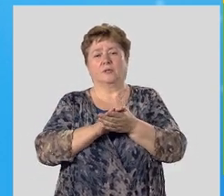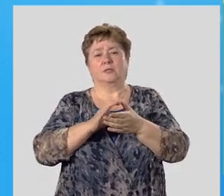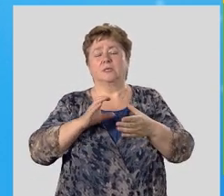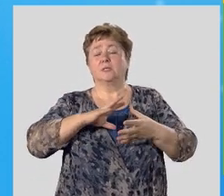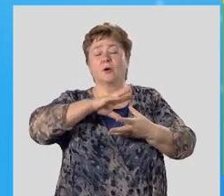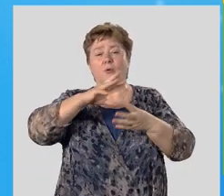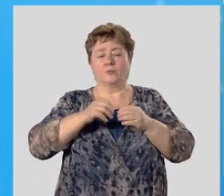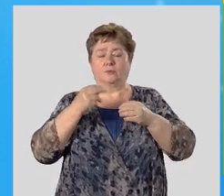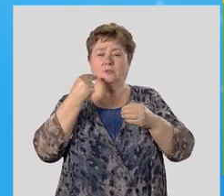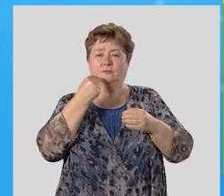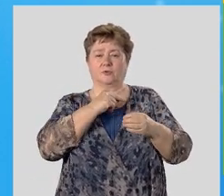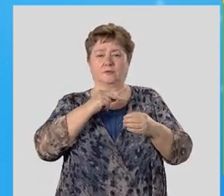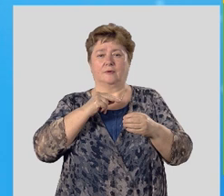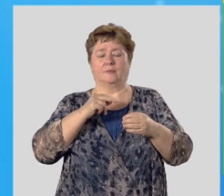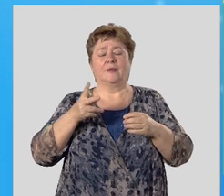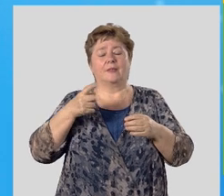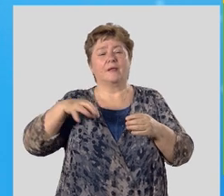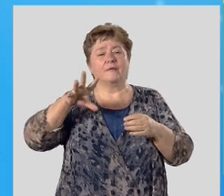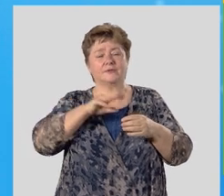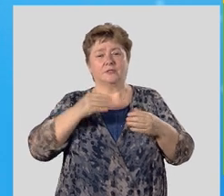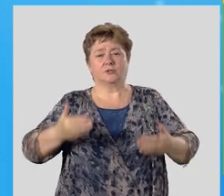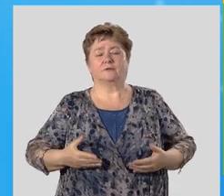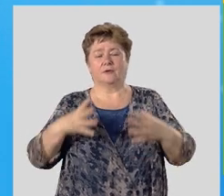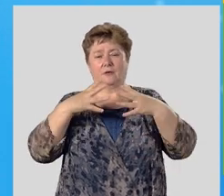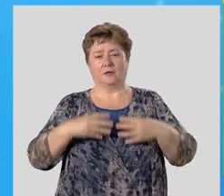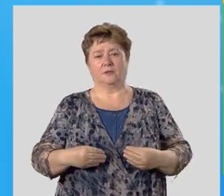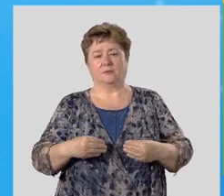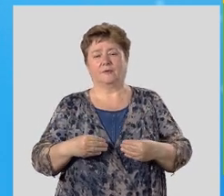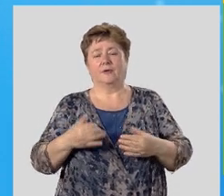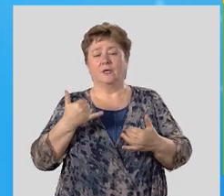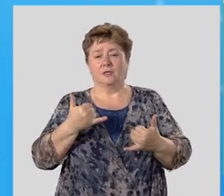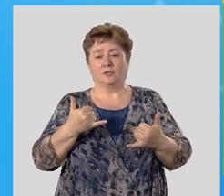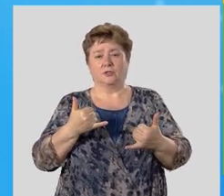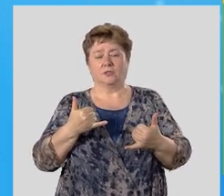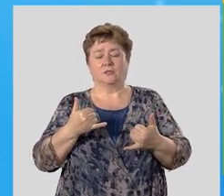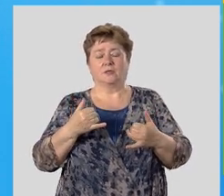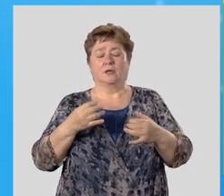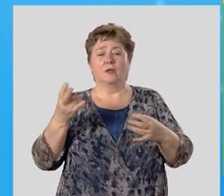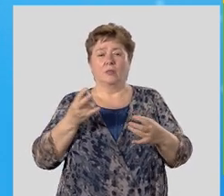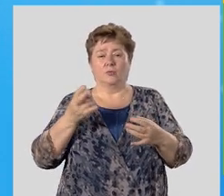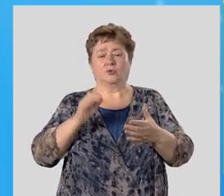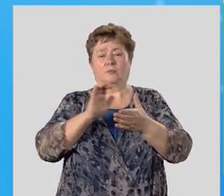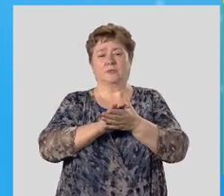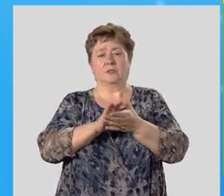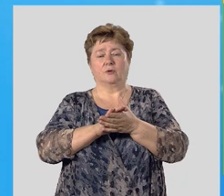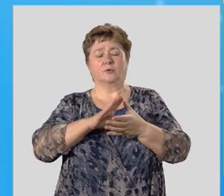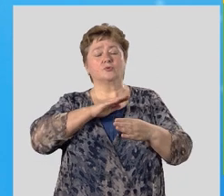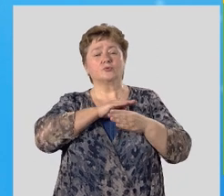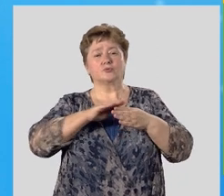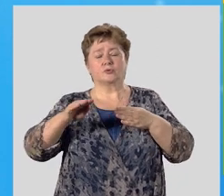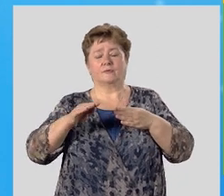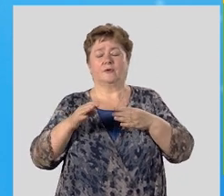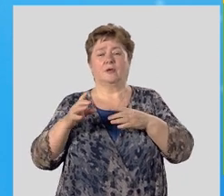познакомились с общими свойствами для всех живых организмов, а теперь пора познакомиться с